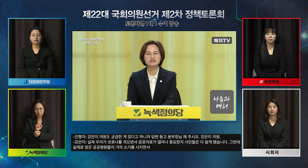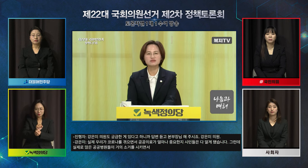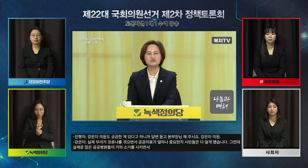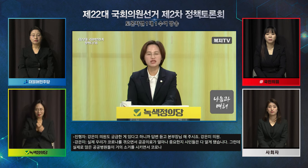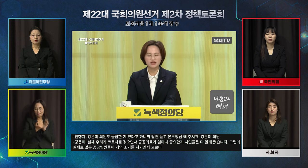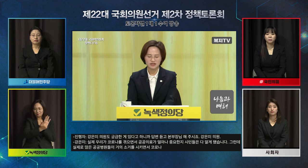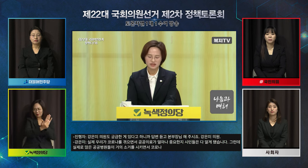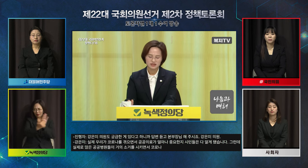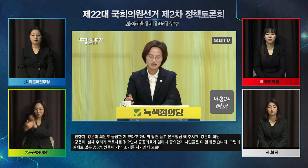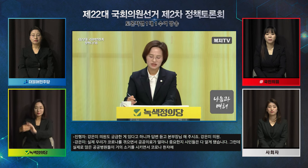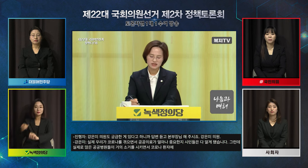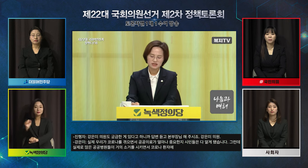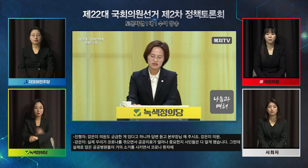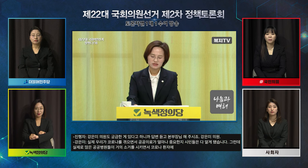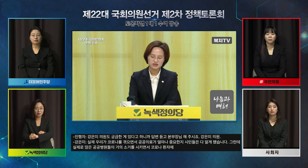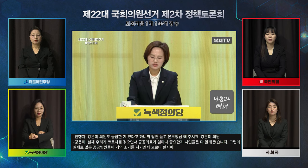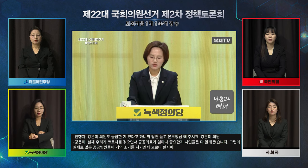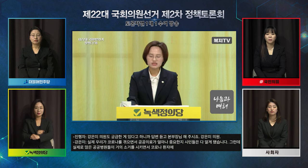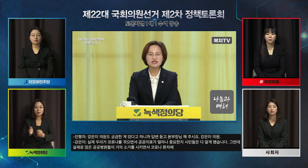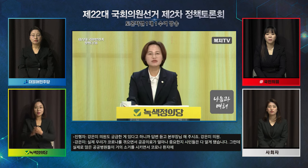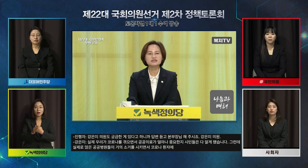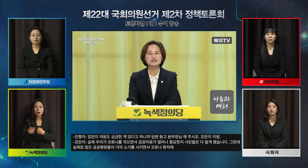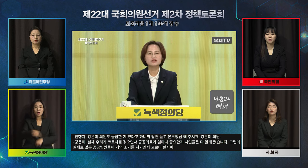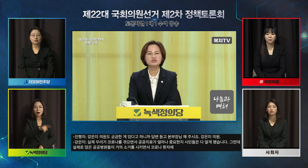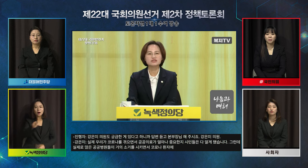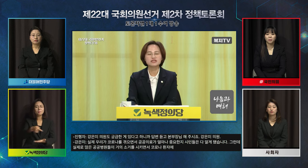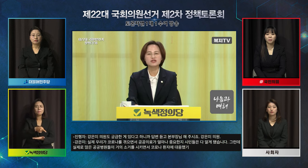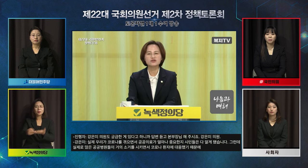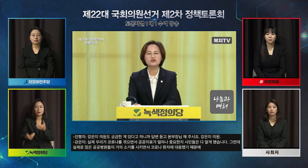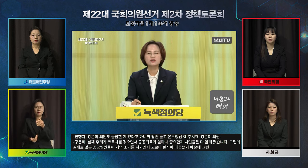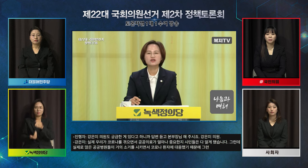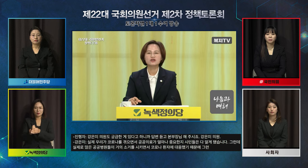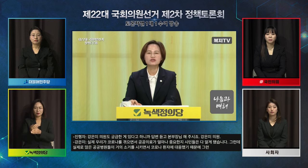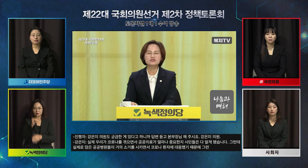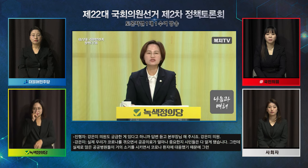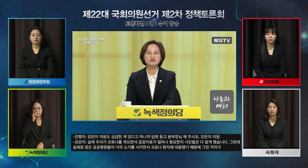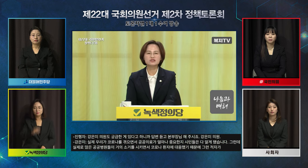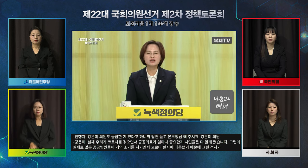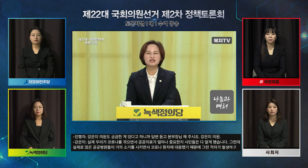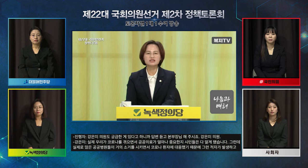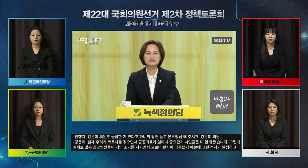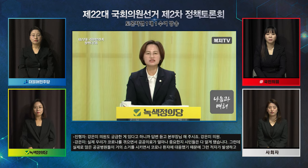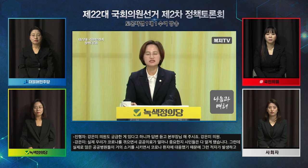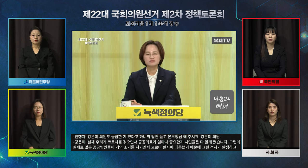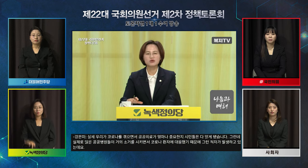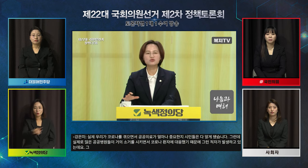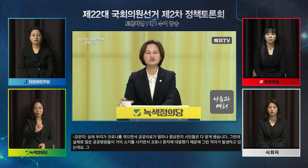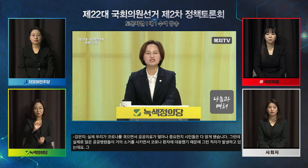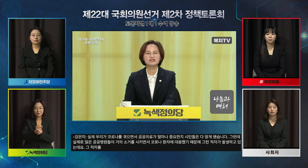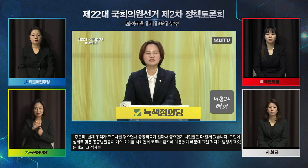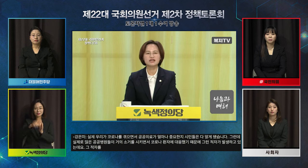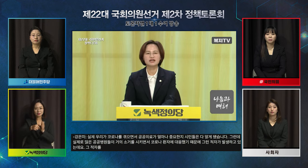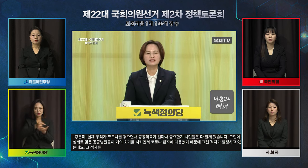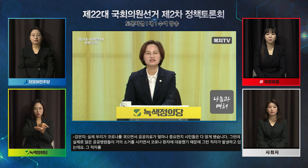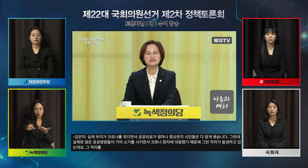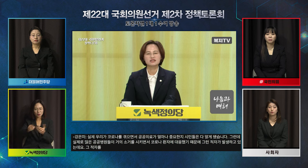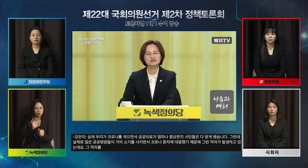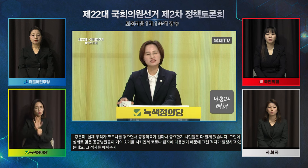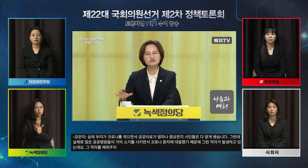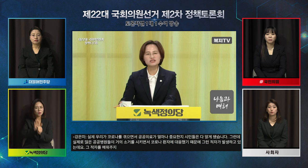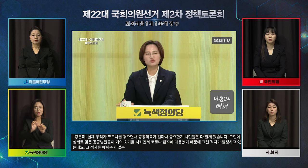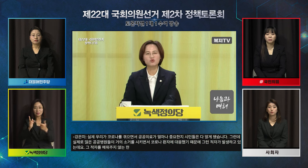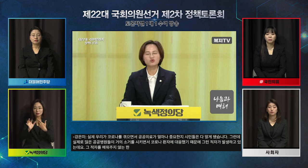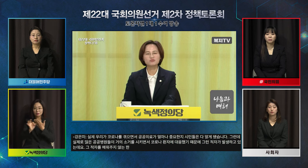대응했기 때문에 그런 적자가 발생하고 있는데요. 그 적자를 메꿔주지 않는 한